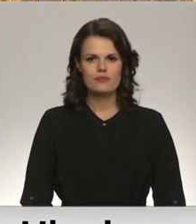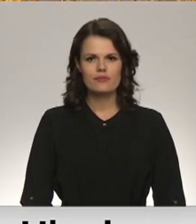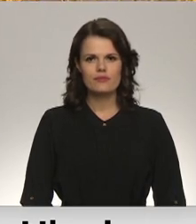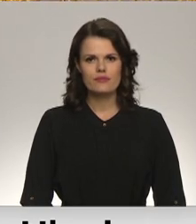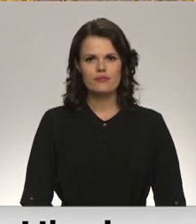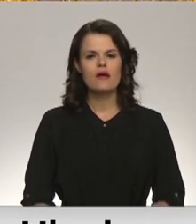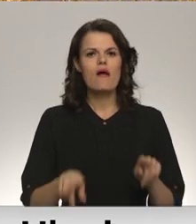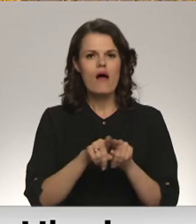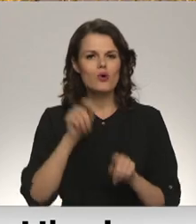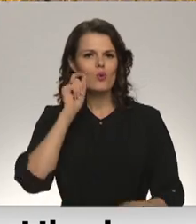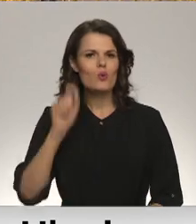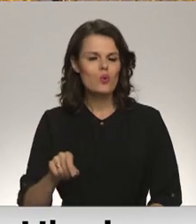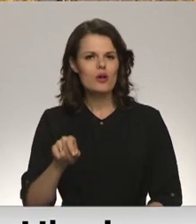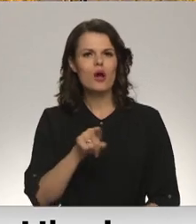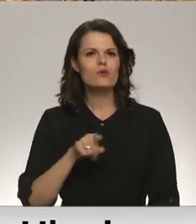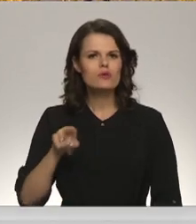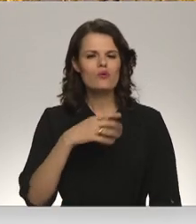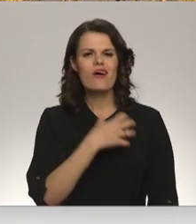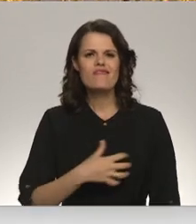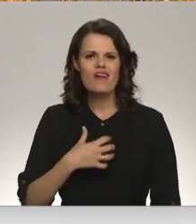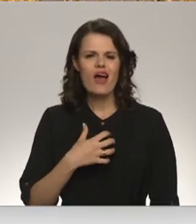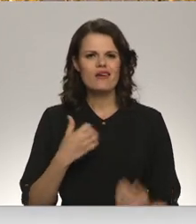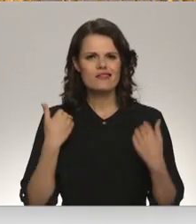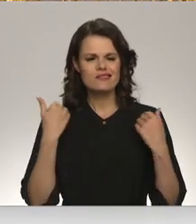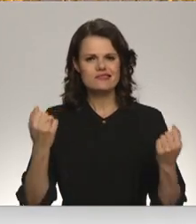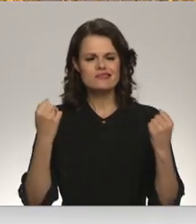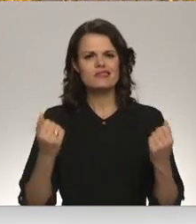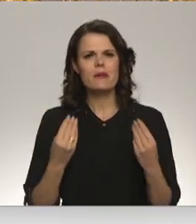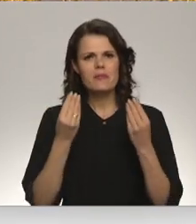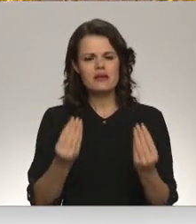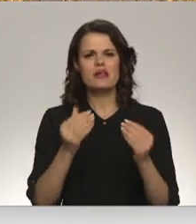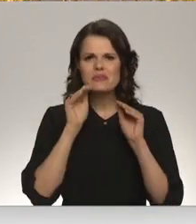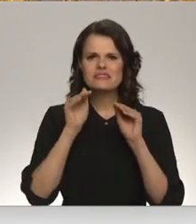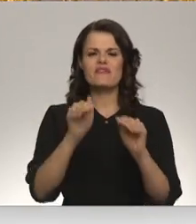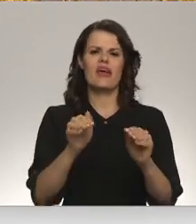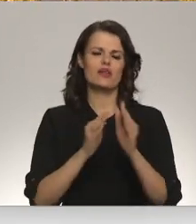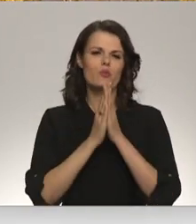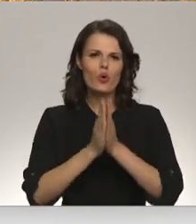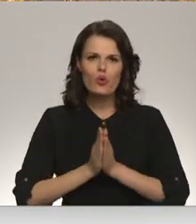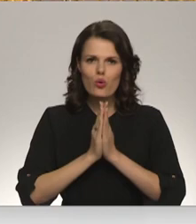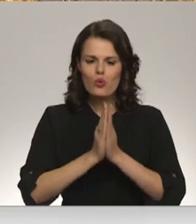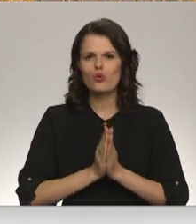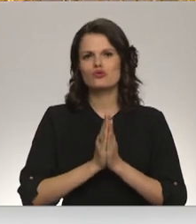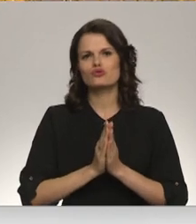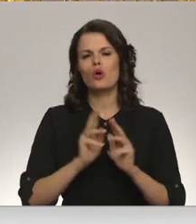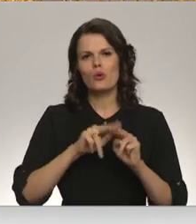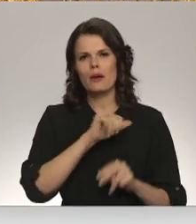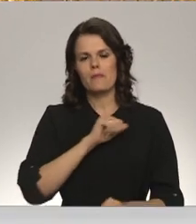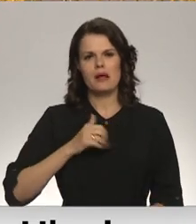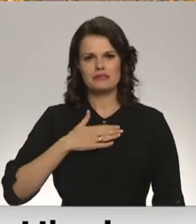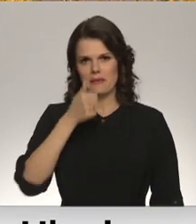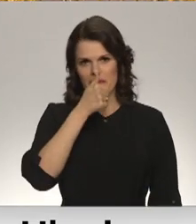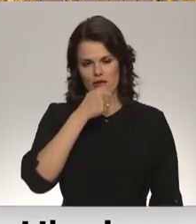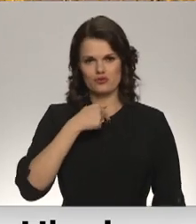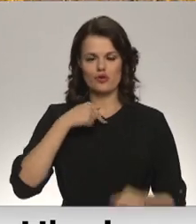Arī Ukraiņu tautai ir vajadzīga stiprinājums, svētība, lūkšana, Un personīgi es šeit nāktu,